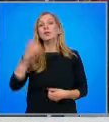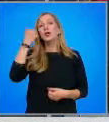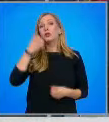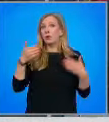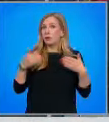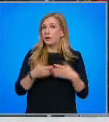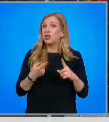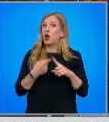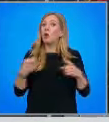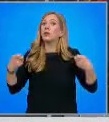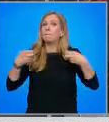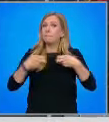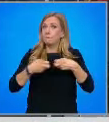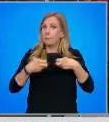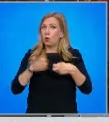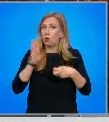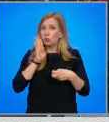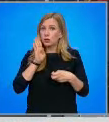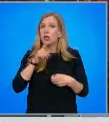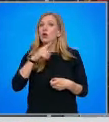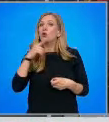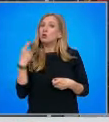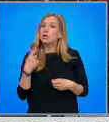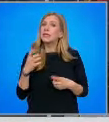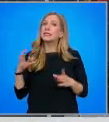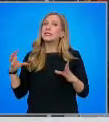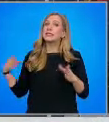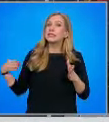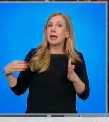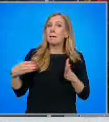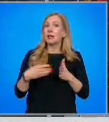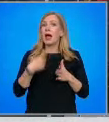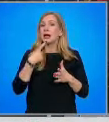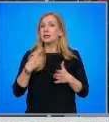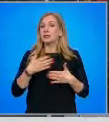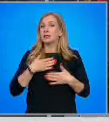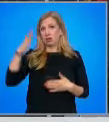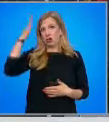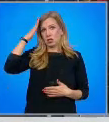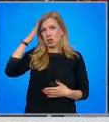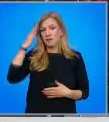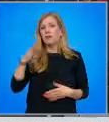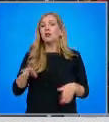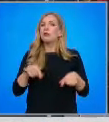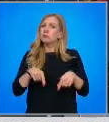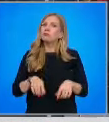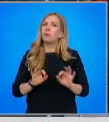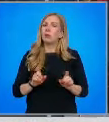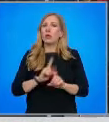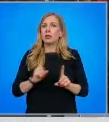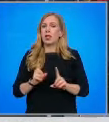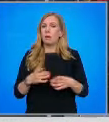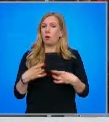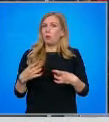Добър вечер от Брюксел. Русия представлява заплаха за страната ни, но както и ти спомена, за сега няма опасност България да